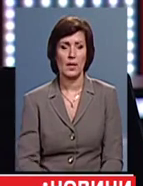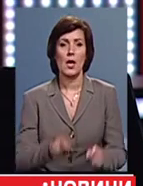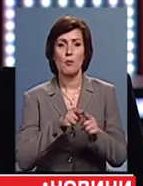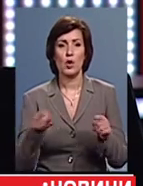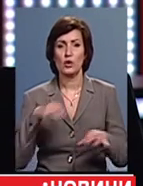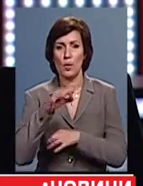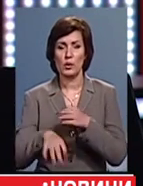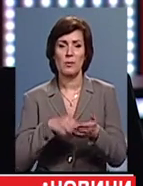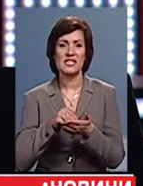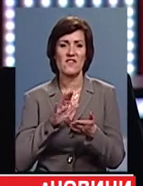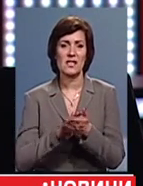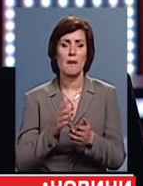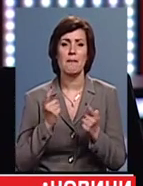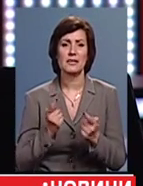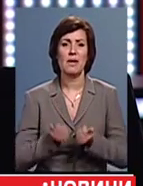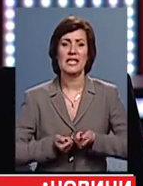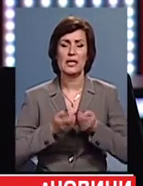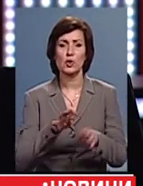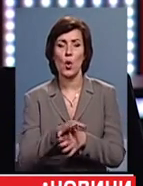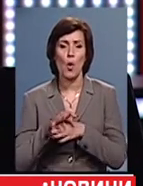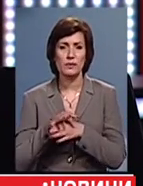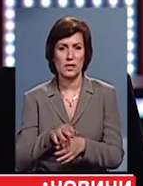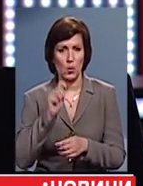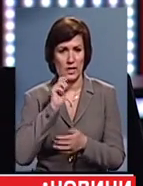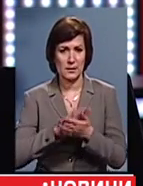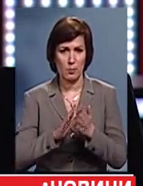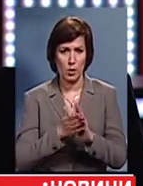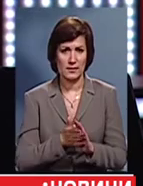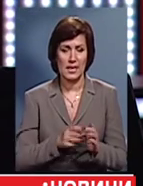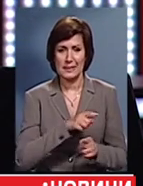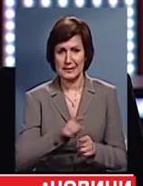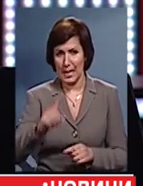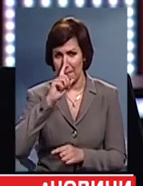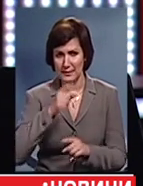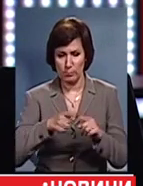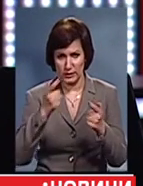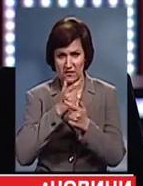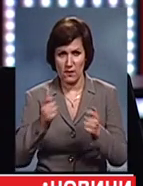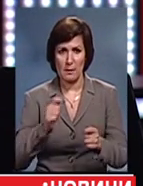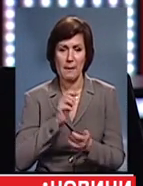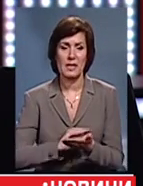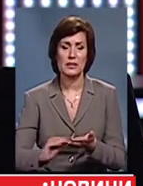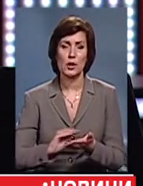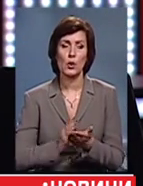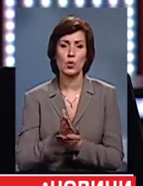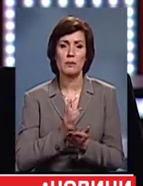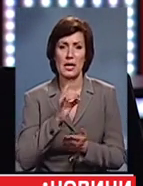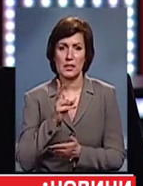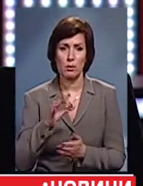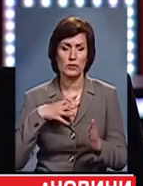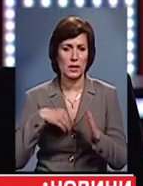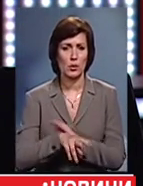Протягом минулої доби зафіксували максимальну кількість обстрілів українських позицій за місяць. Про це інформує прес-служба РНБО.